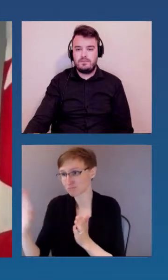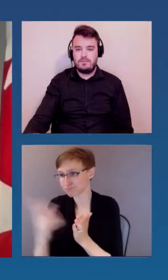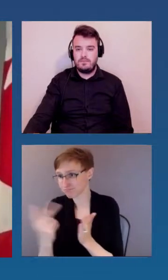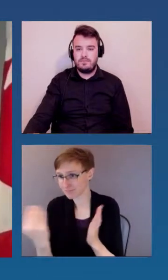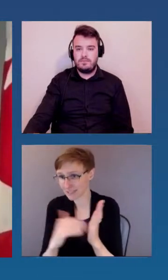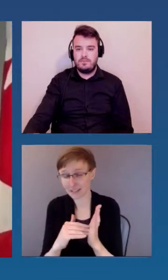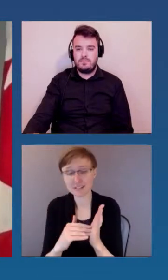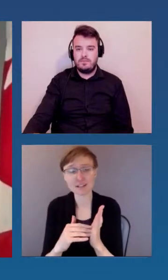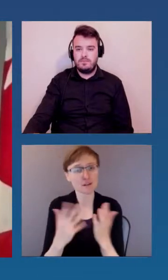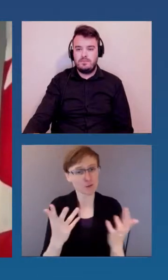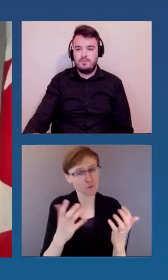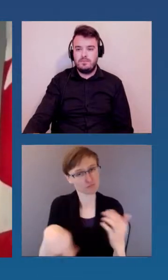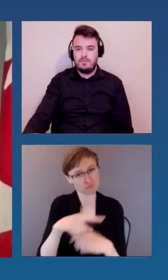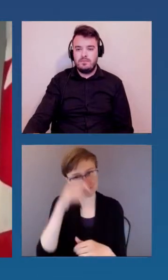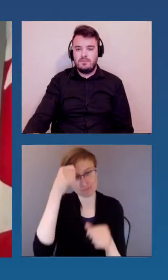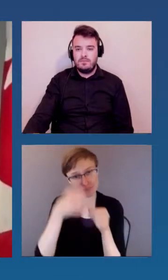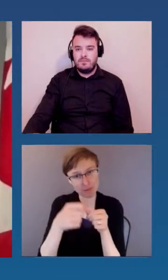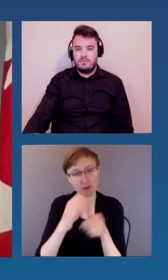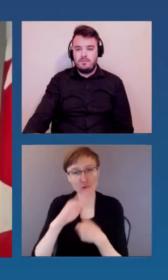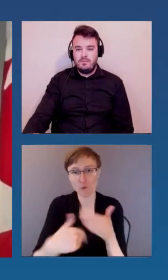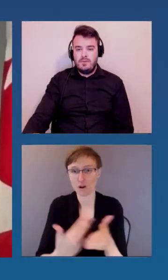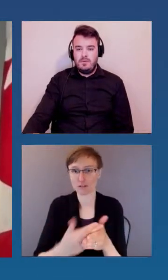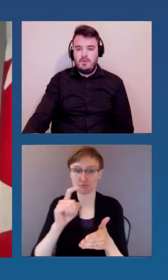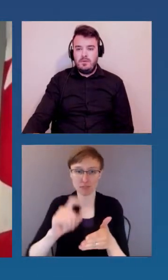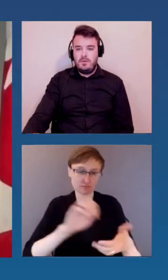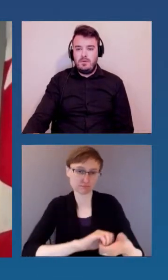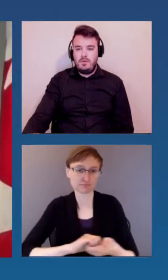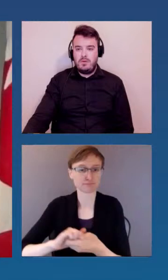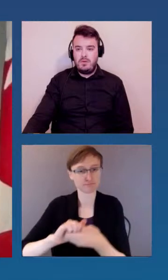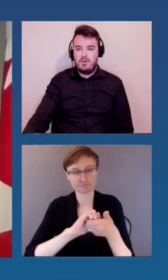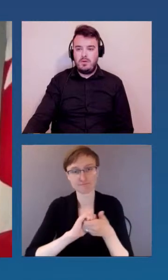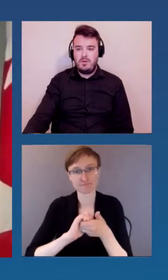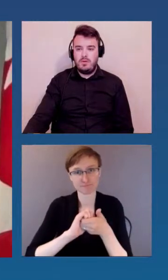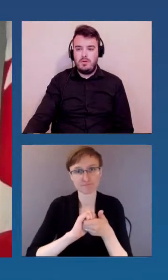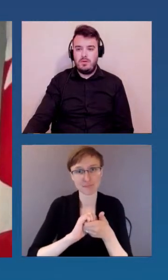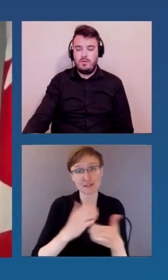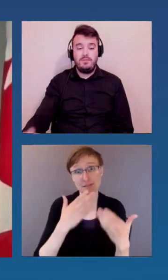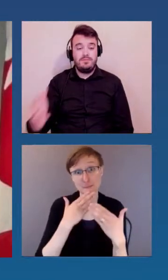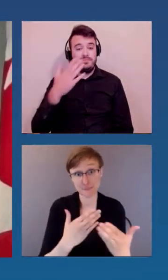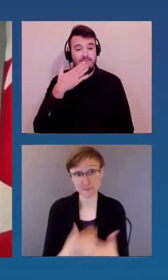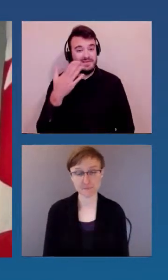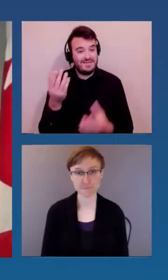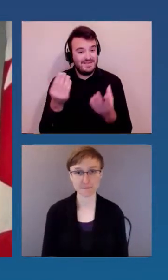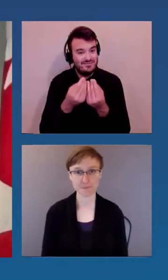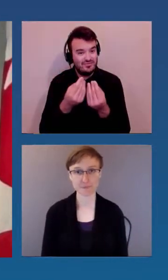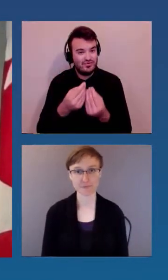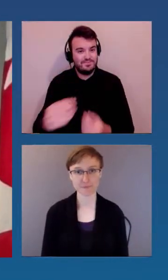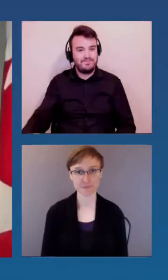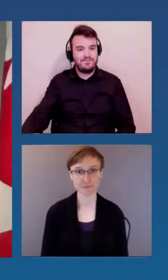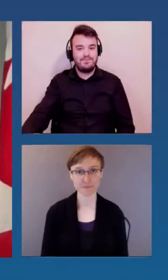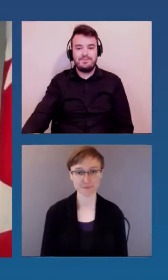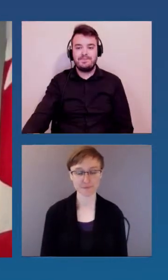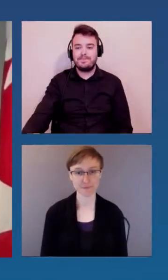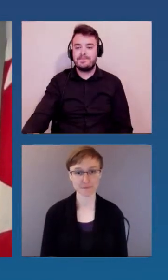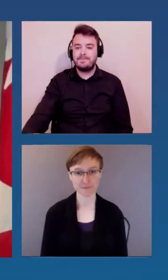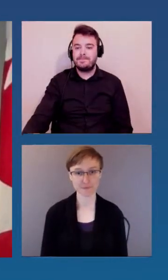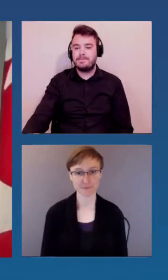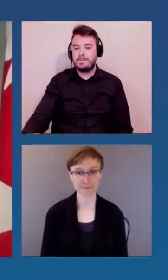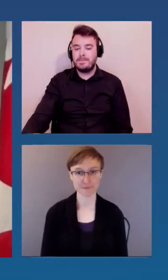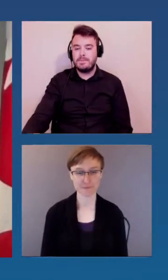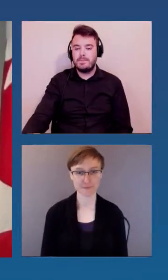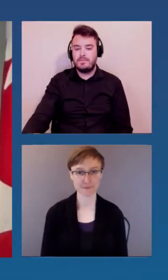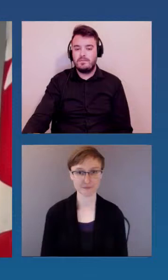universités doivent absolument se conformer aux recommandations en matière de santé publique sur le campus et dans toute la ville. Le personnel